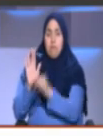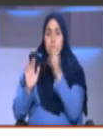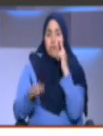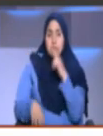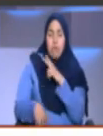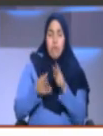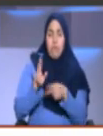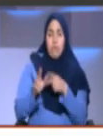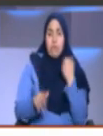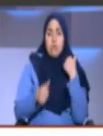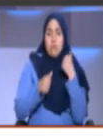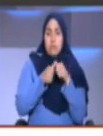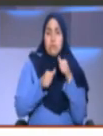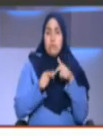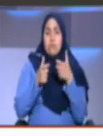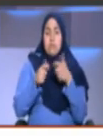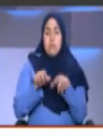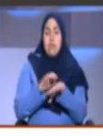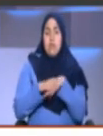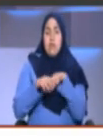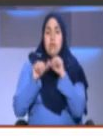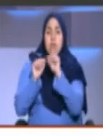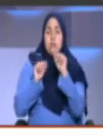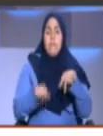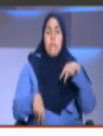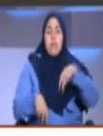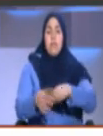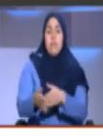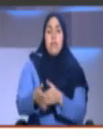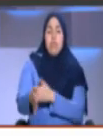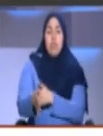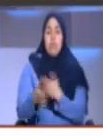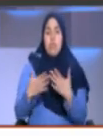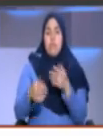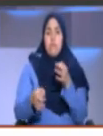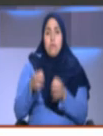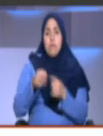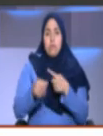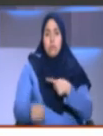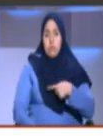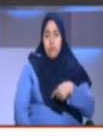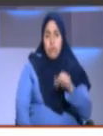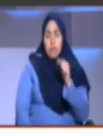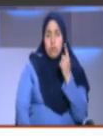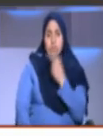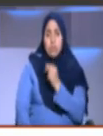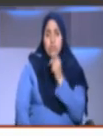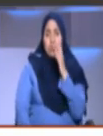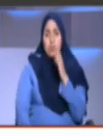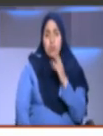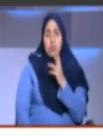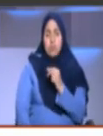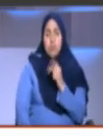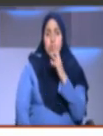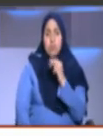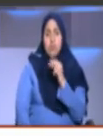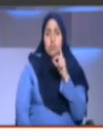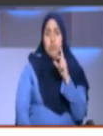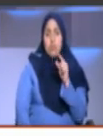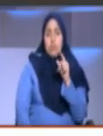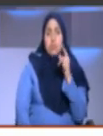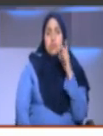8 مليار جنيه في الموازنه المقبله العام المقبل 2021، هذا الحقيقه